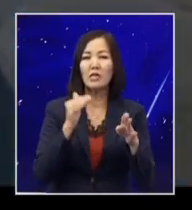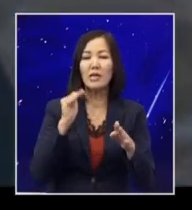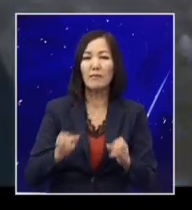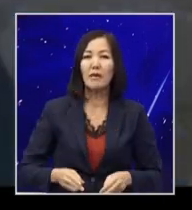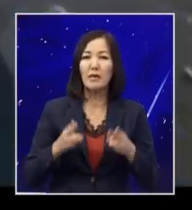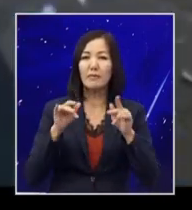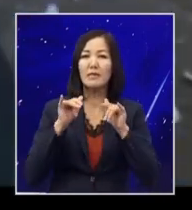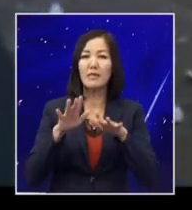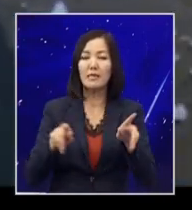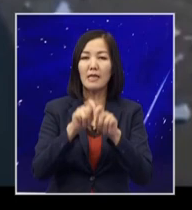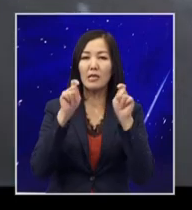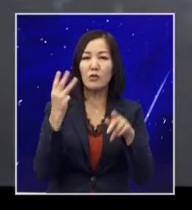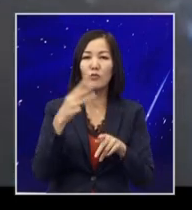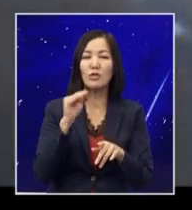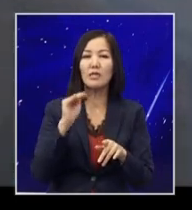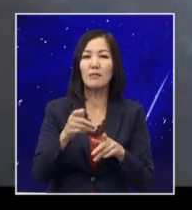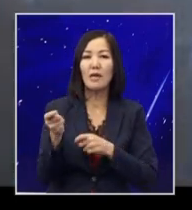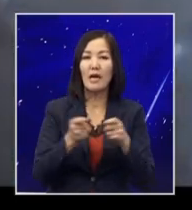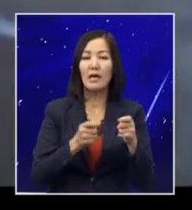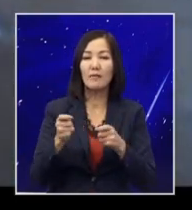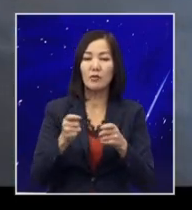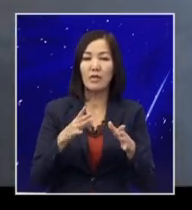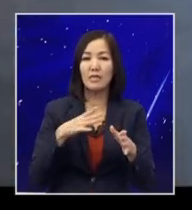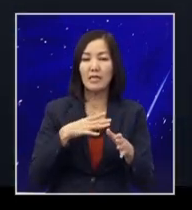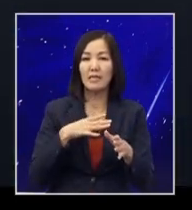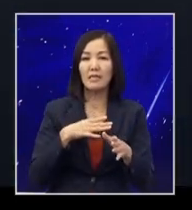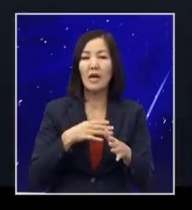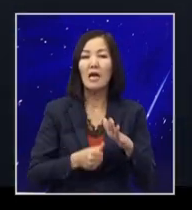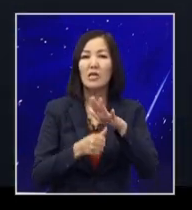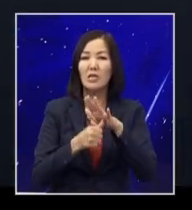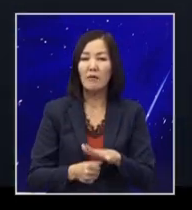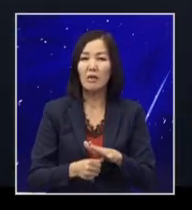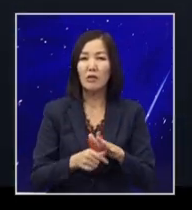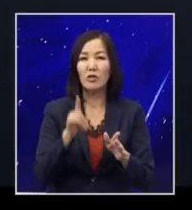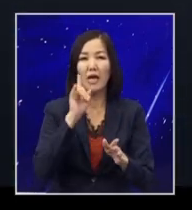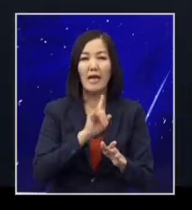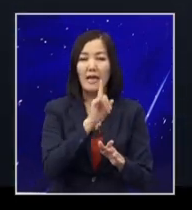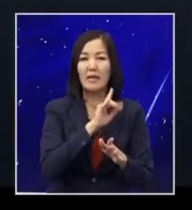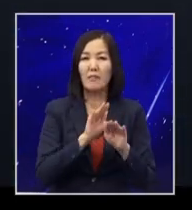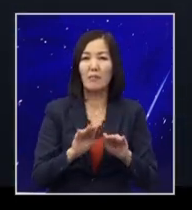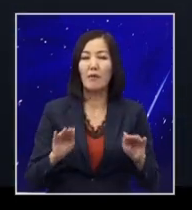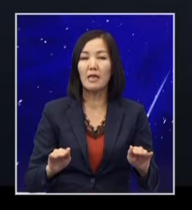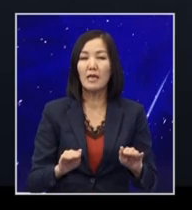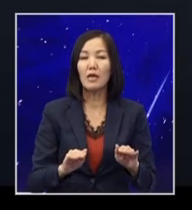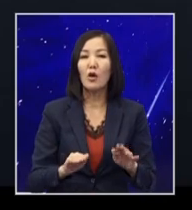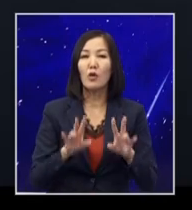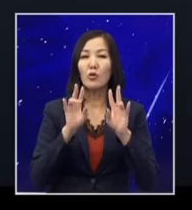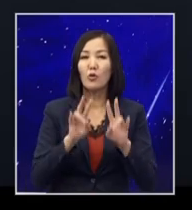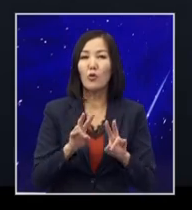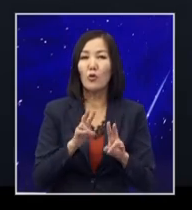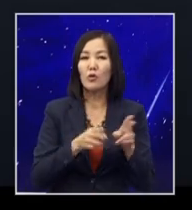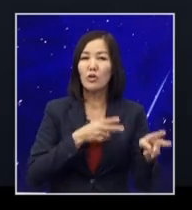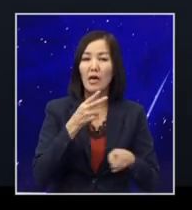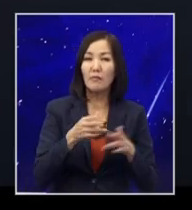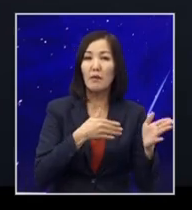іс қозғалған, 30 мыңға жуығы әкімшілік санатында. Жәбірленушілердің көбі әйелдер мен балалар, сөйте тұра көбісі шағымынан